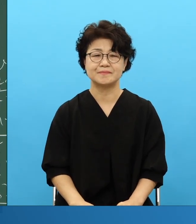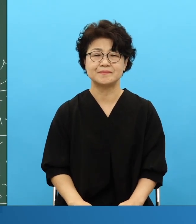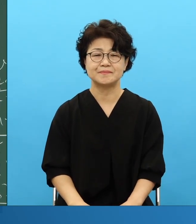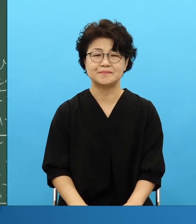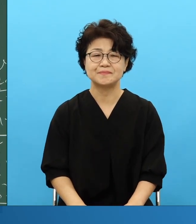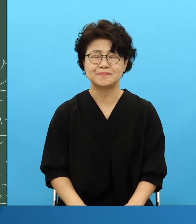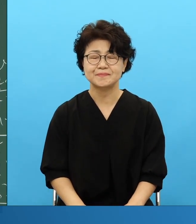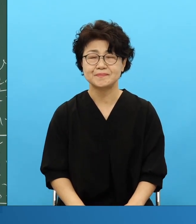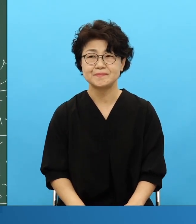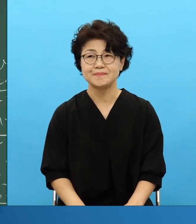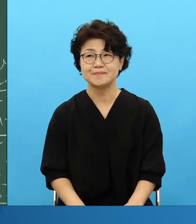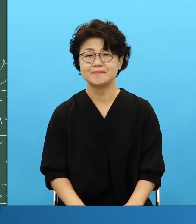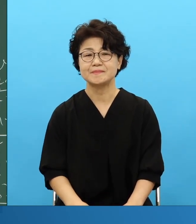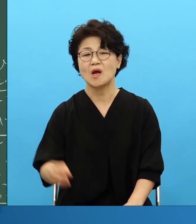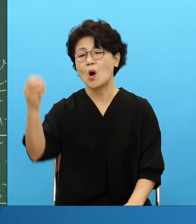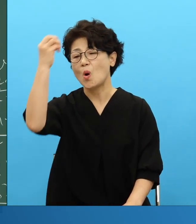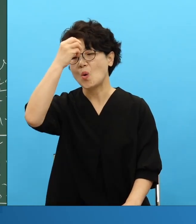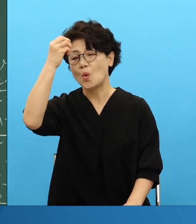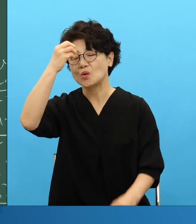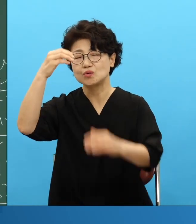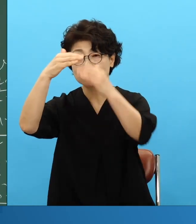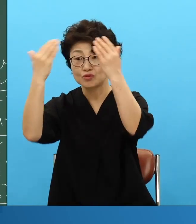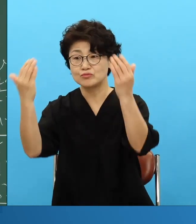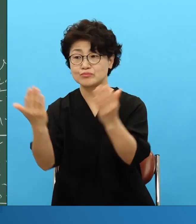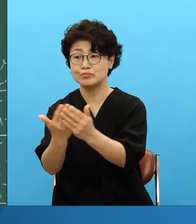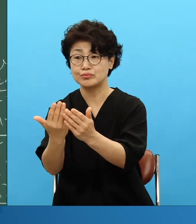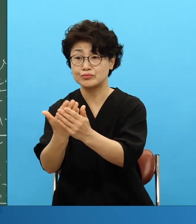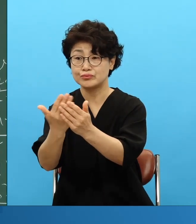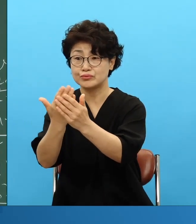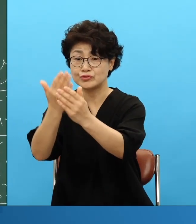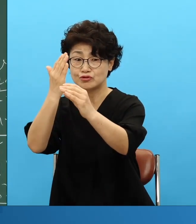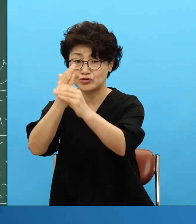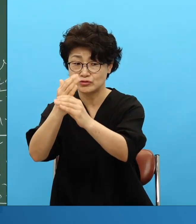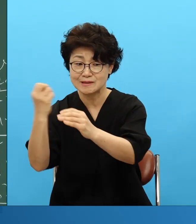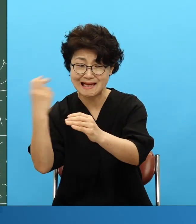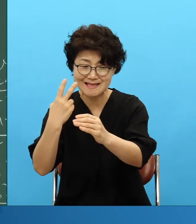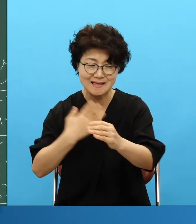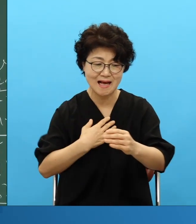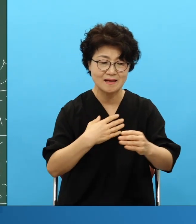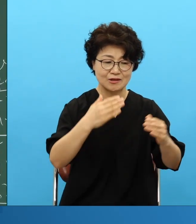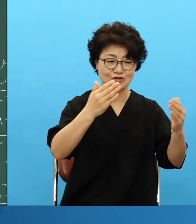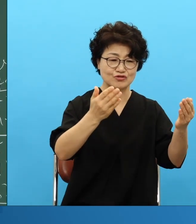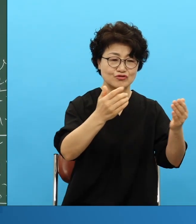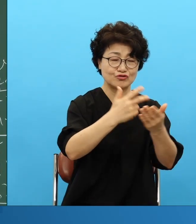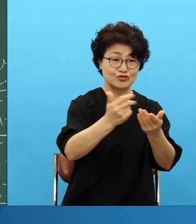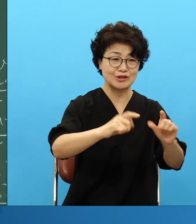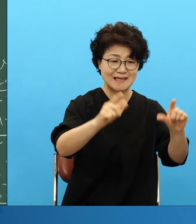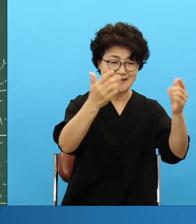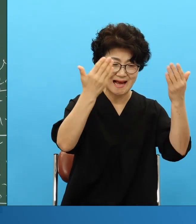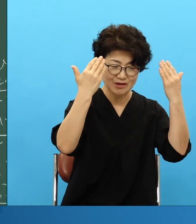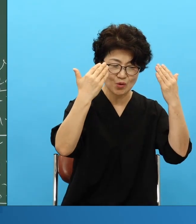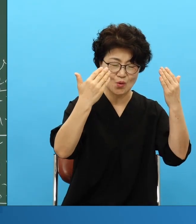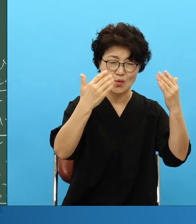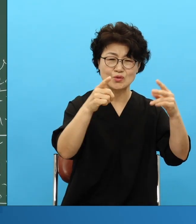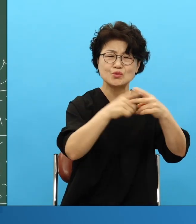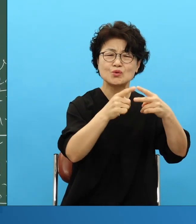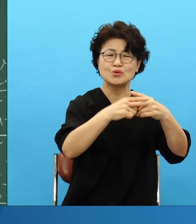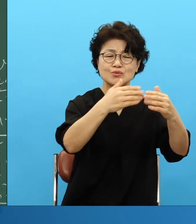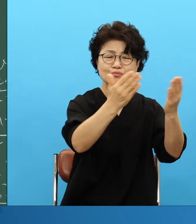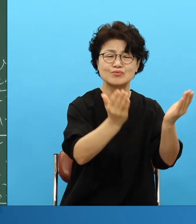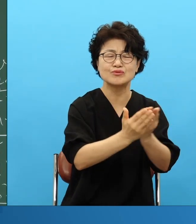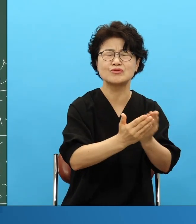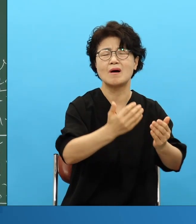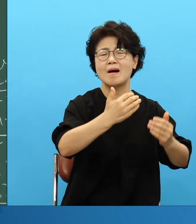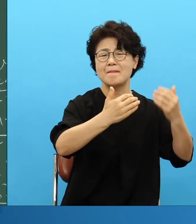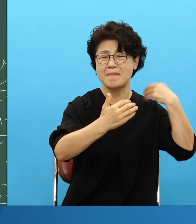대해서니까 안타깝잖아요. So the high school was on its growth, and I had to stop. 그래서 우리 학교에 공부하고